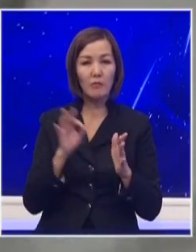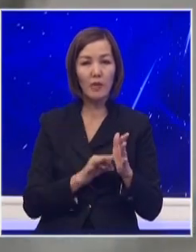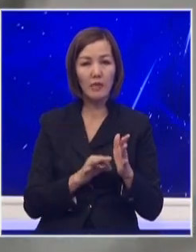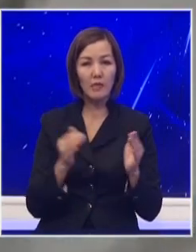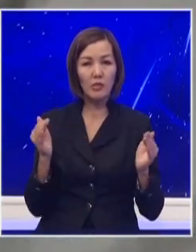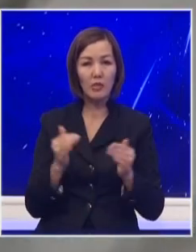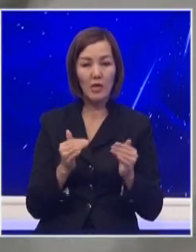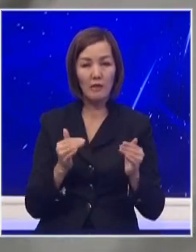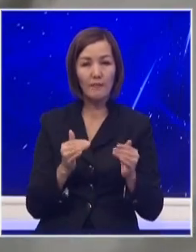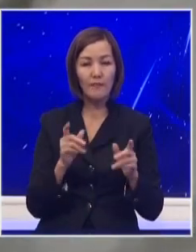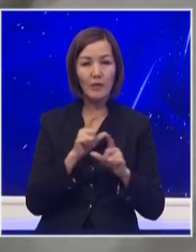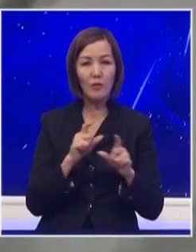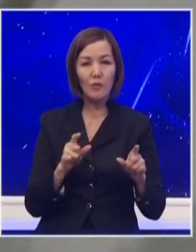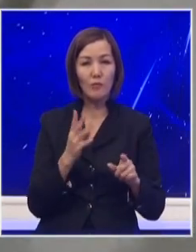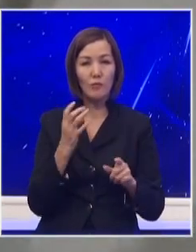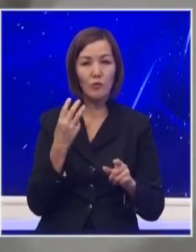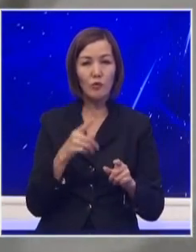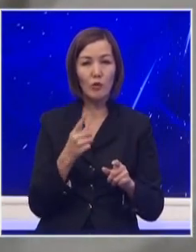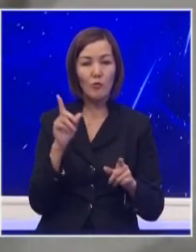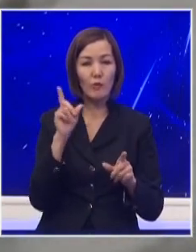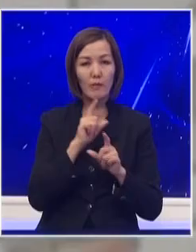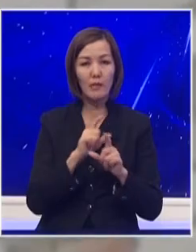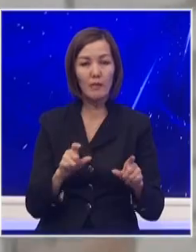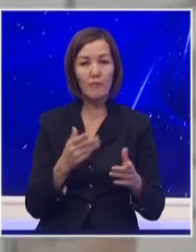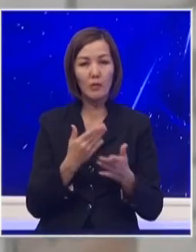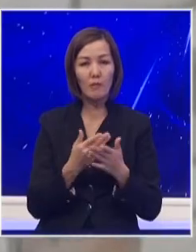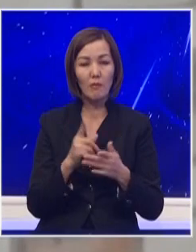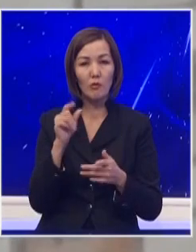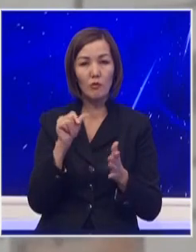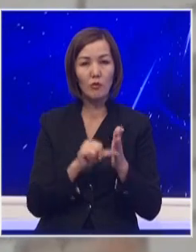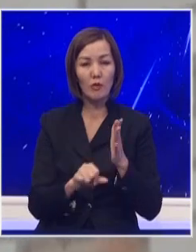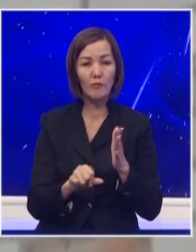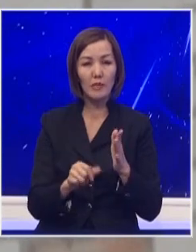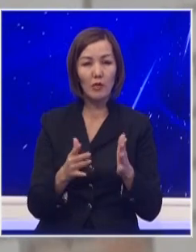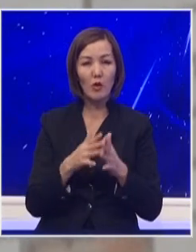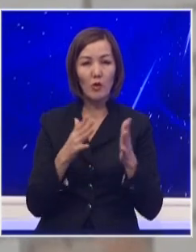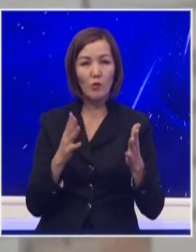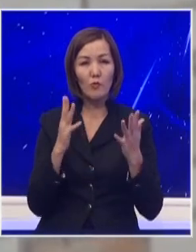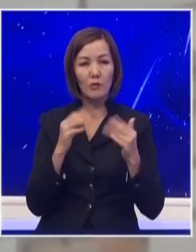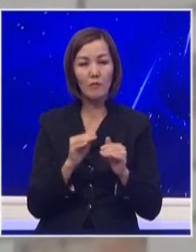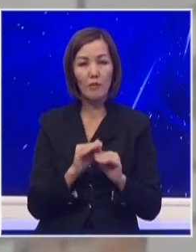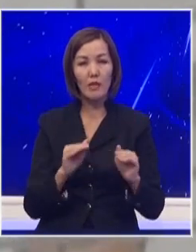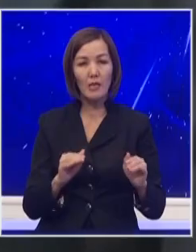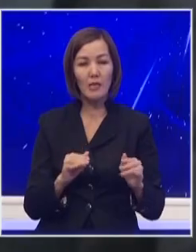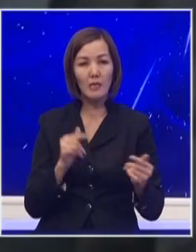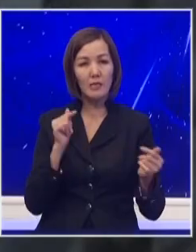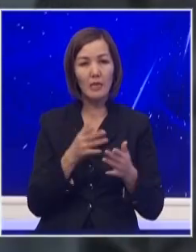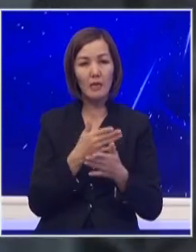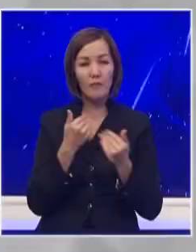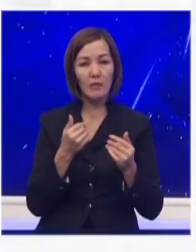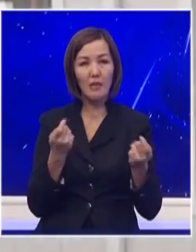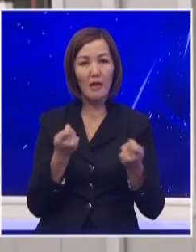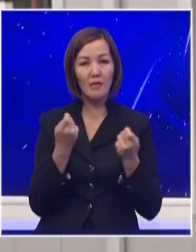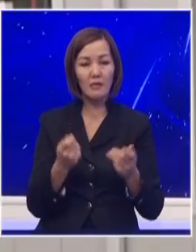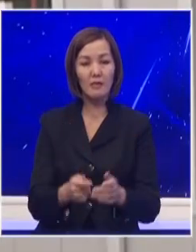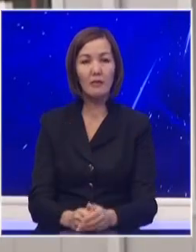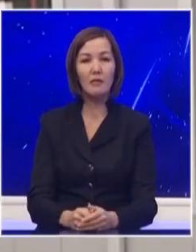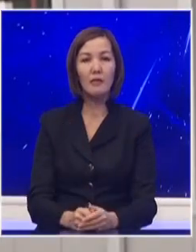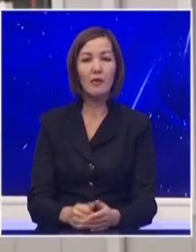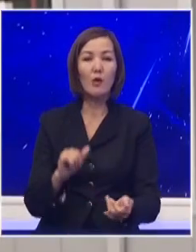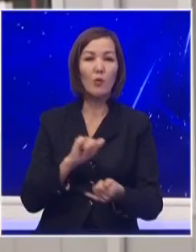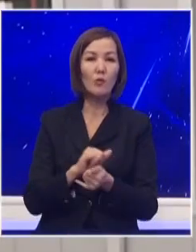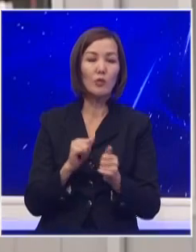Атырау облысына 164 мың гектар жер мемлекетке қайтарылды. Жалпы мұнайлы өңірде егін мен малға 9 миллион гектардан астам жер бар. Бірақ